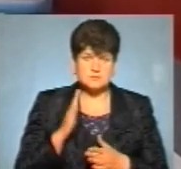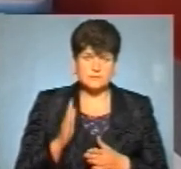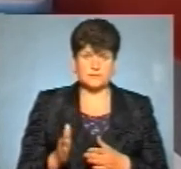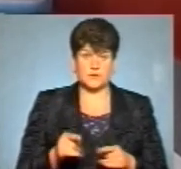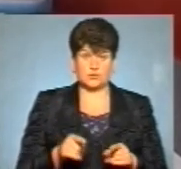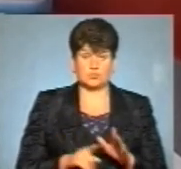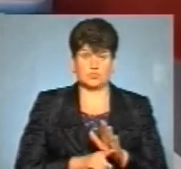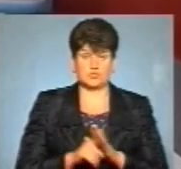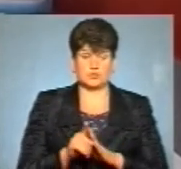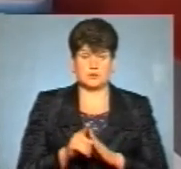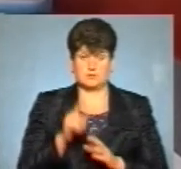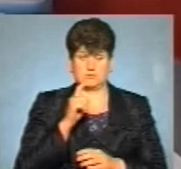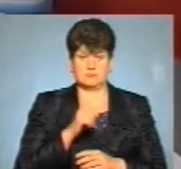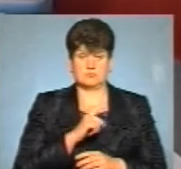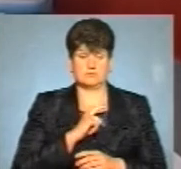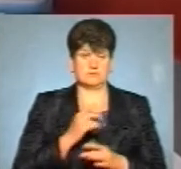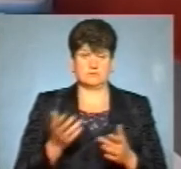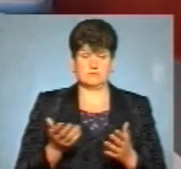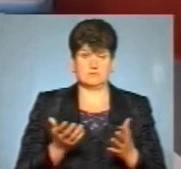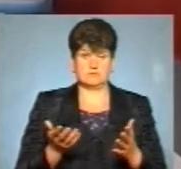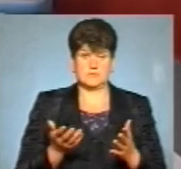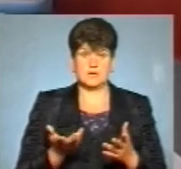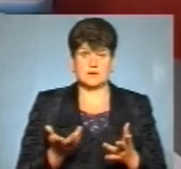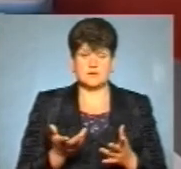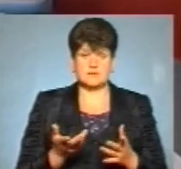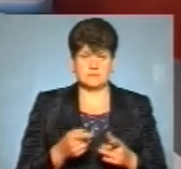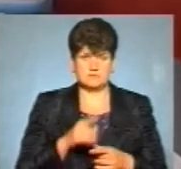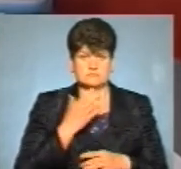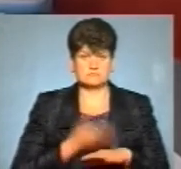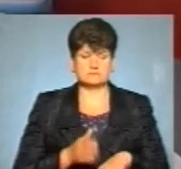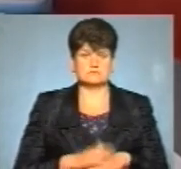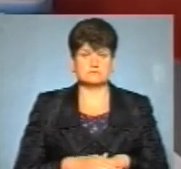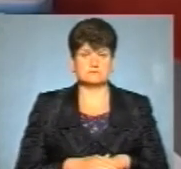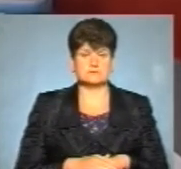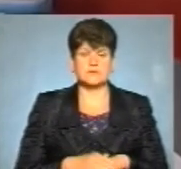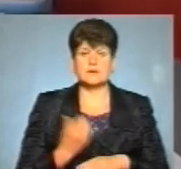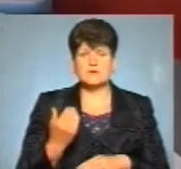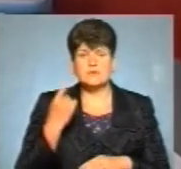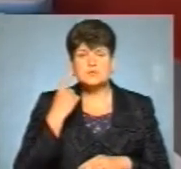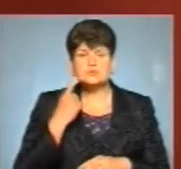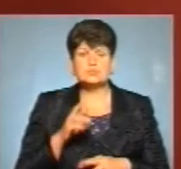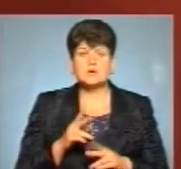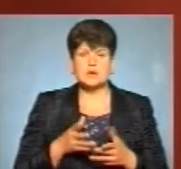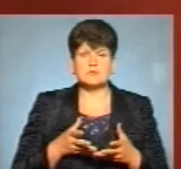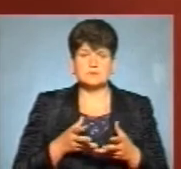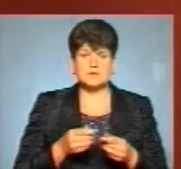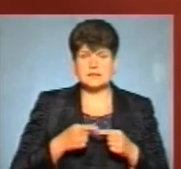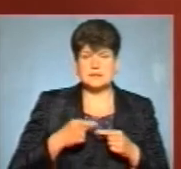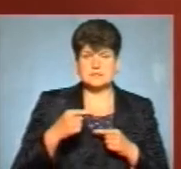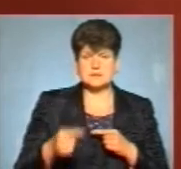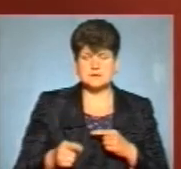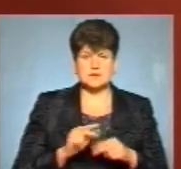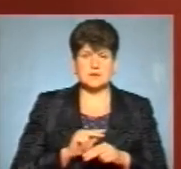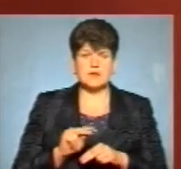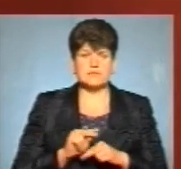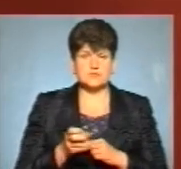тут починаються незрозумілі рухи, які їх десь вибивають з колії. От на вашу думку, як вплинуло дистанційне навчання цей